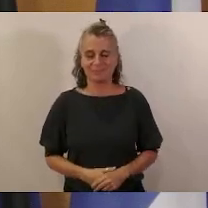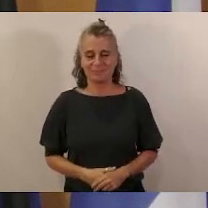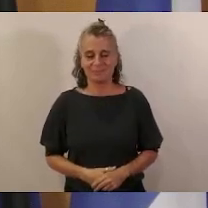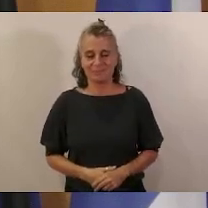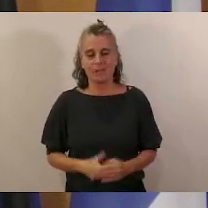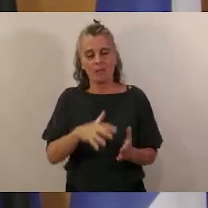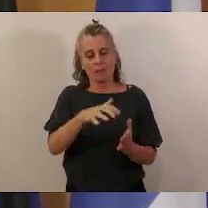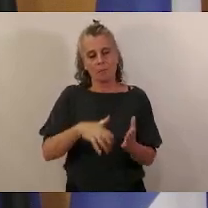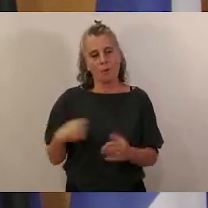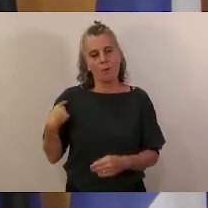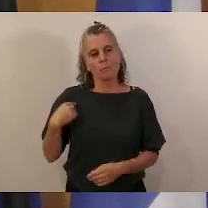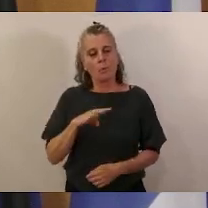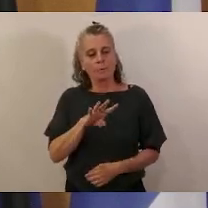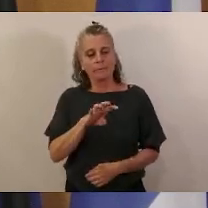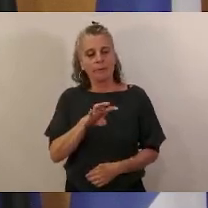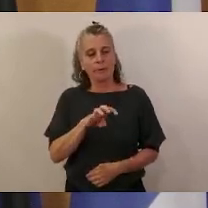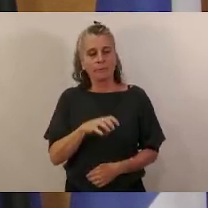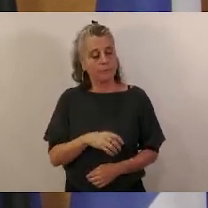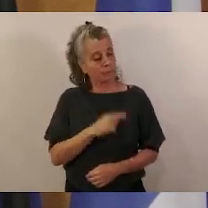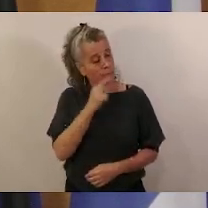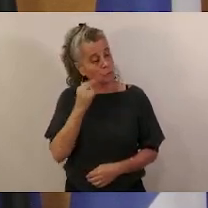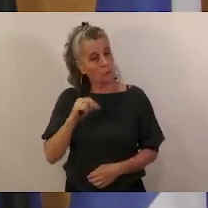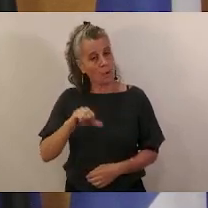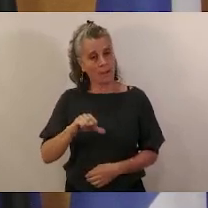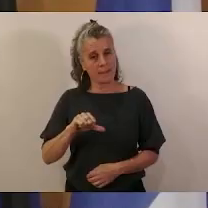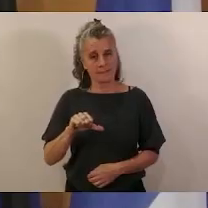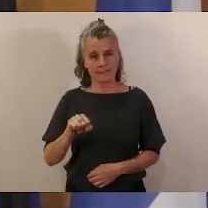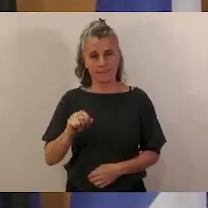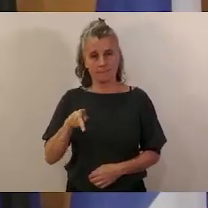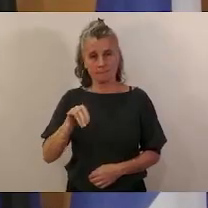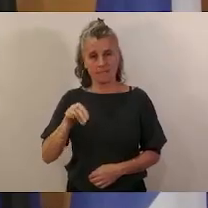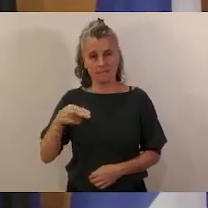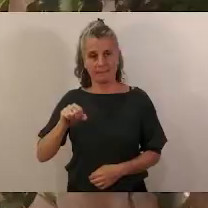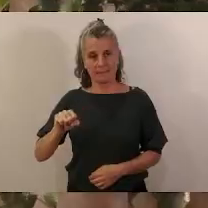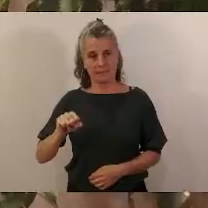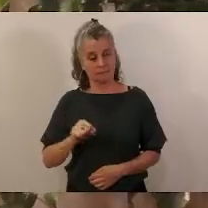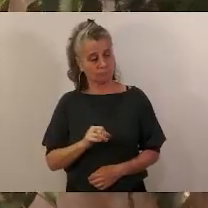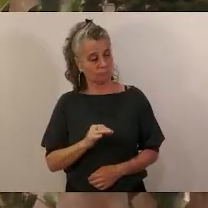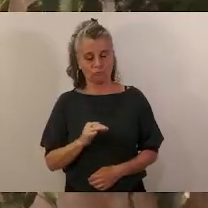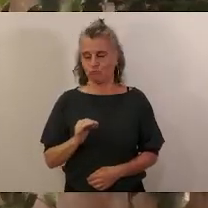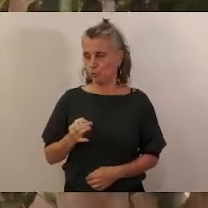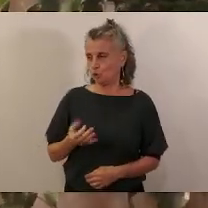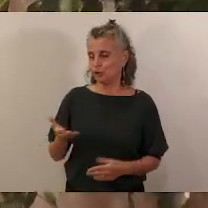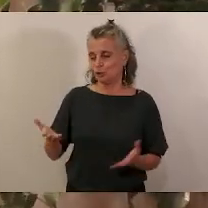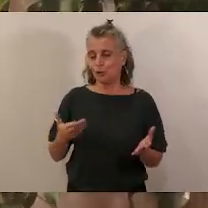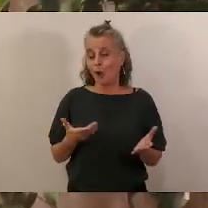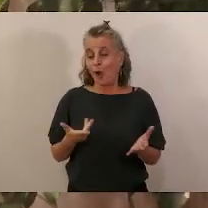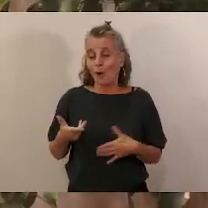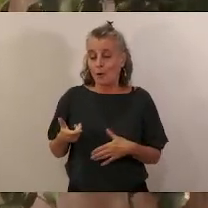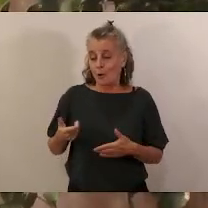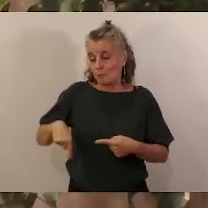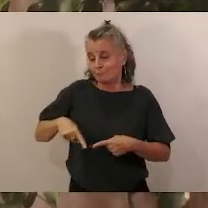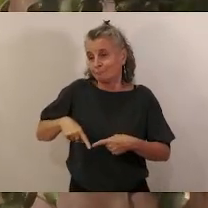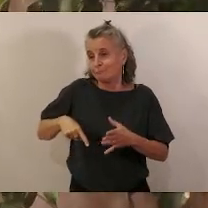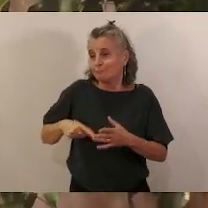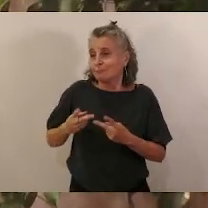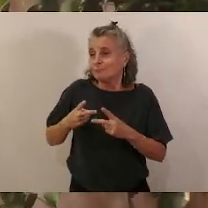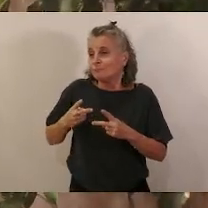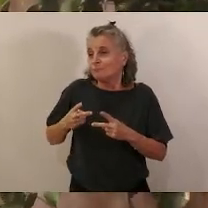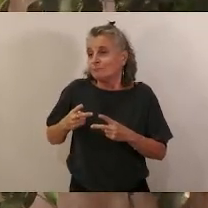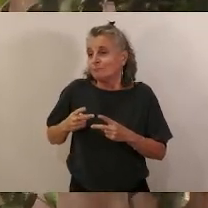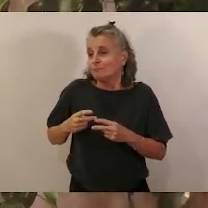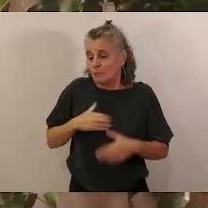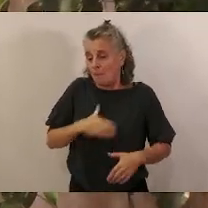rapport 40, Monsieur Aspinas. Il s'agit, pareil, d'un soutien financier de la mairie à diverses